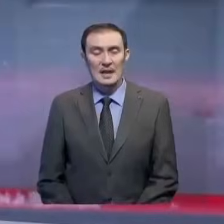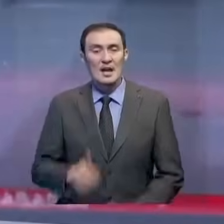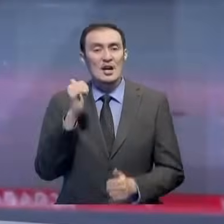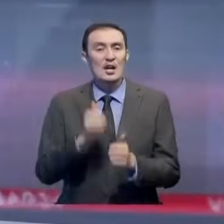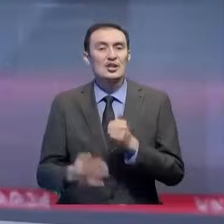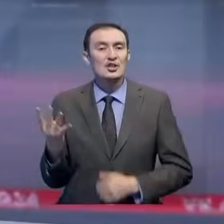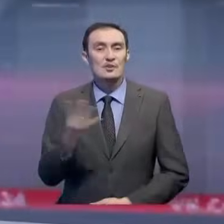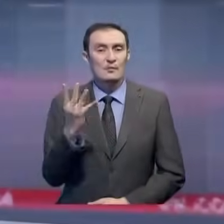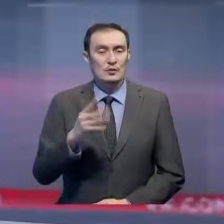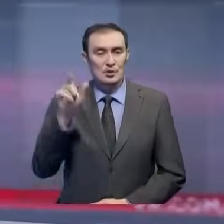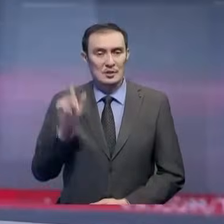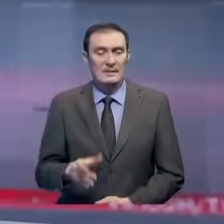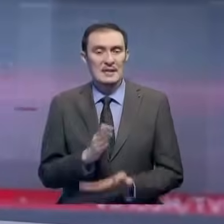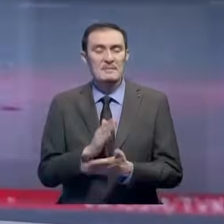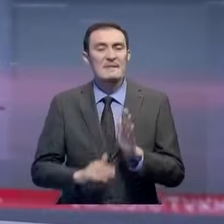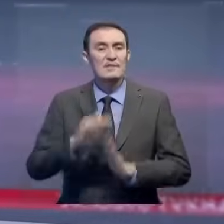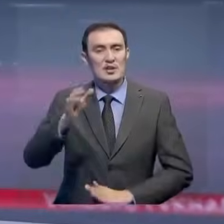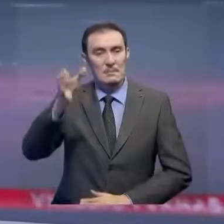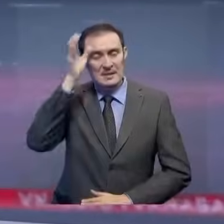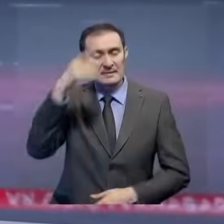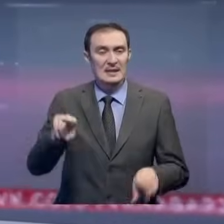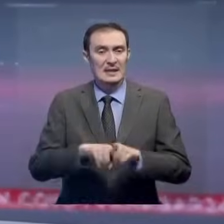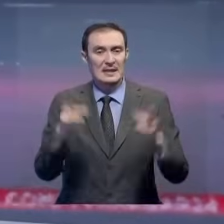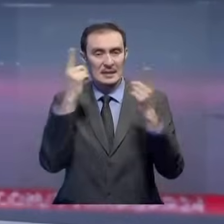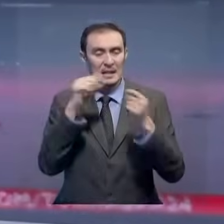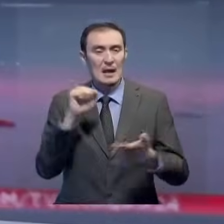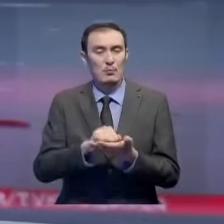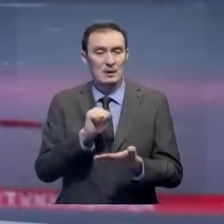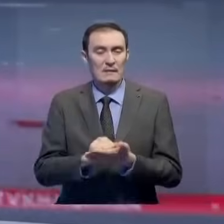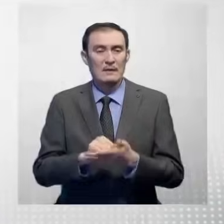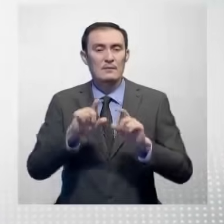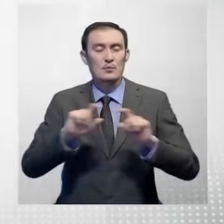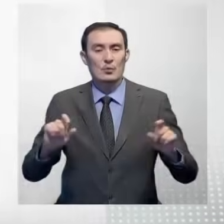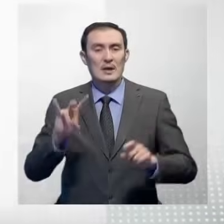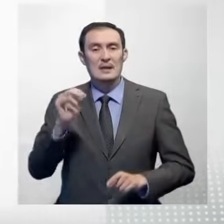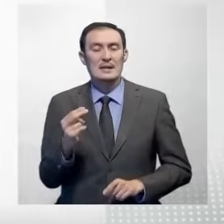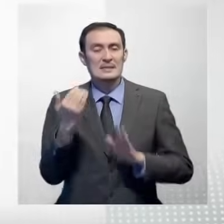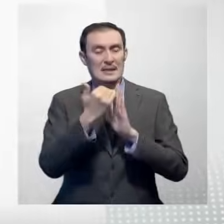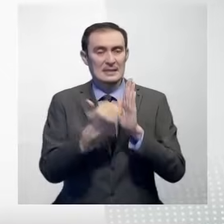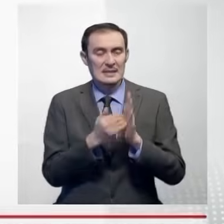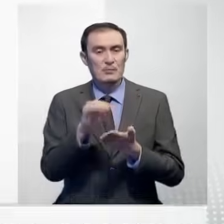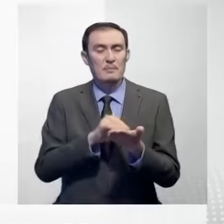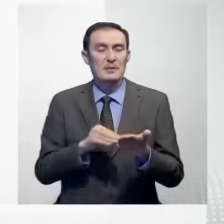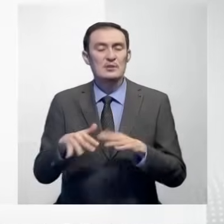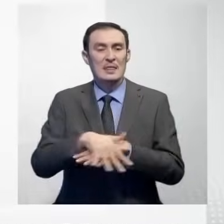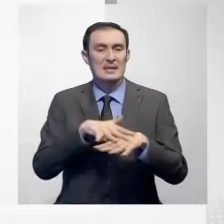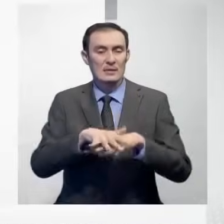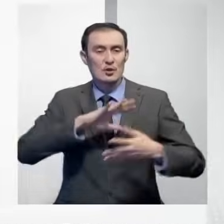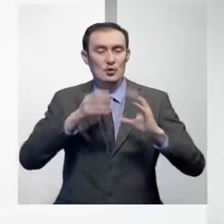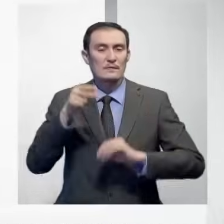Каждый четвертый казахстанец имеет высшее образование. Такие данные опубликовали в Бюро нацстатистики. Согласно переписи населения, по